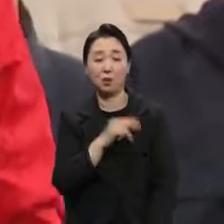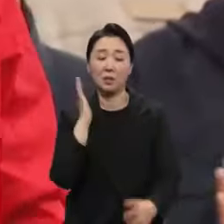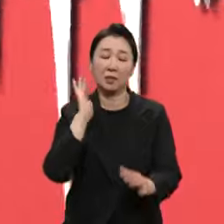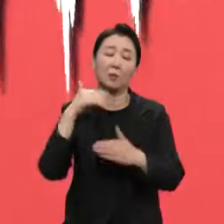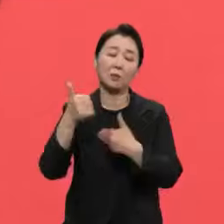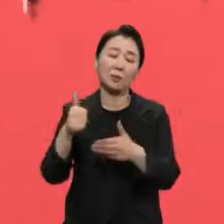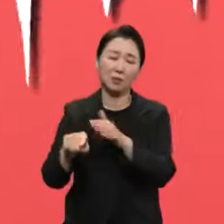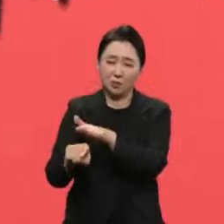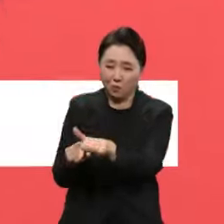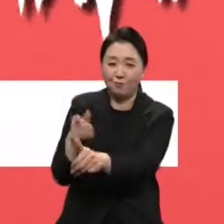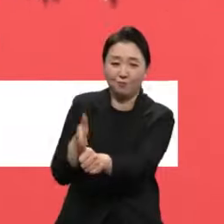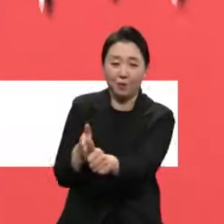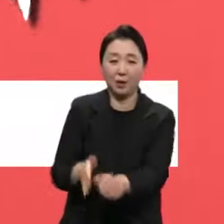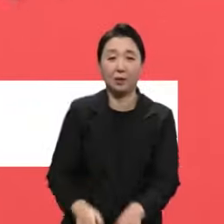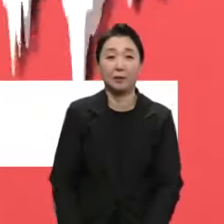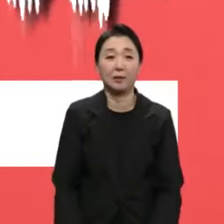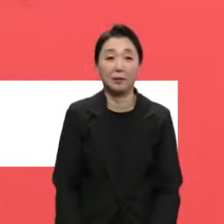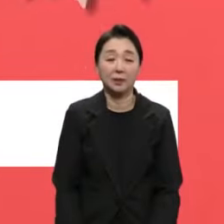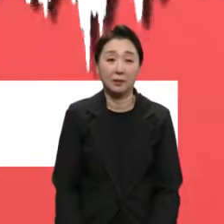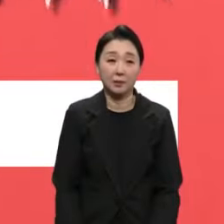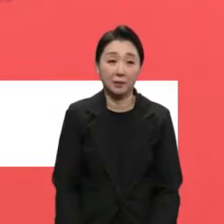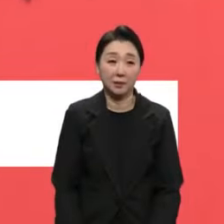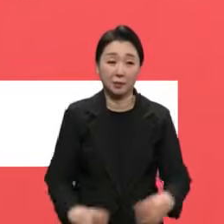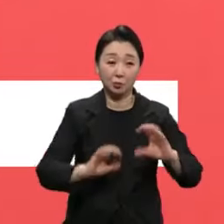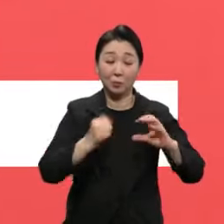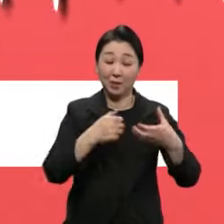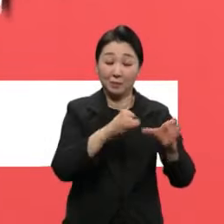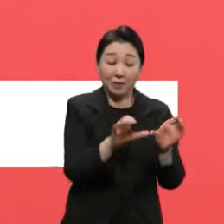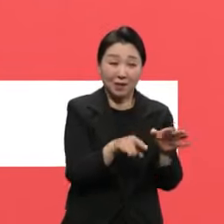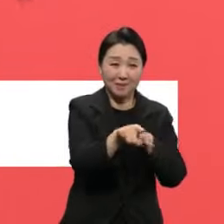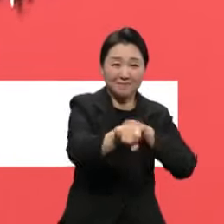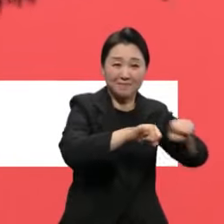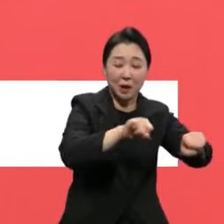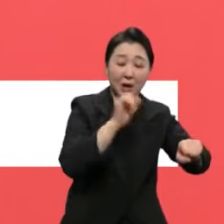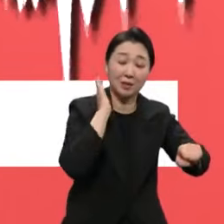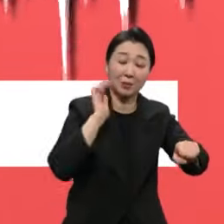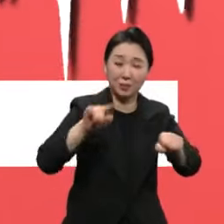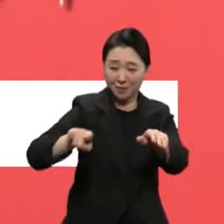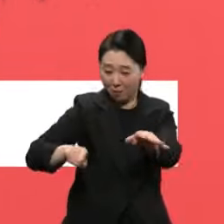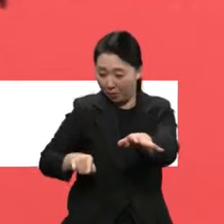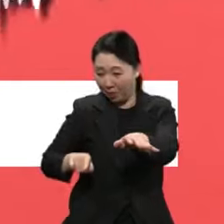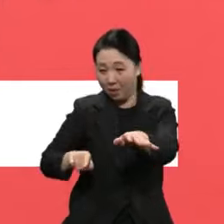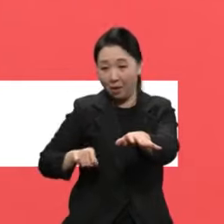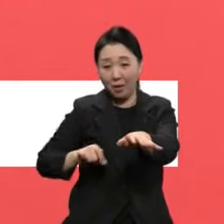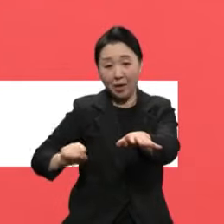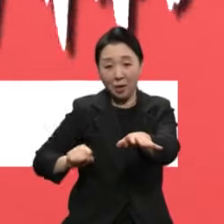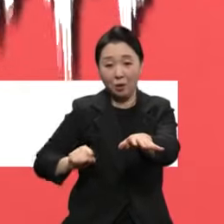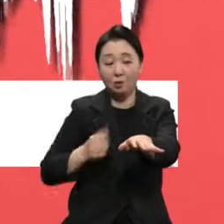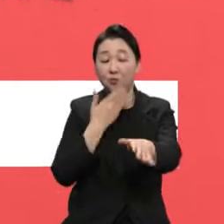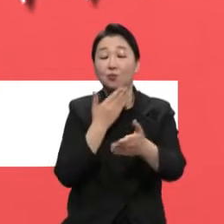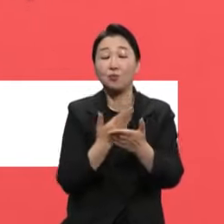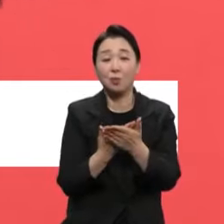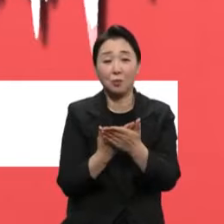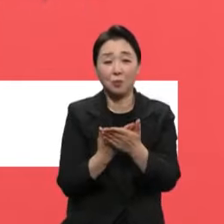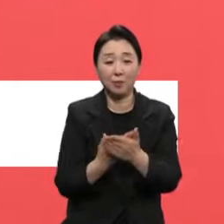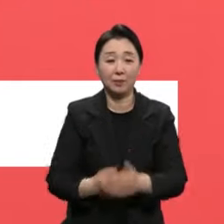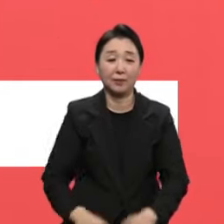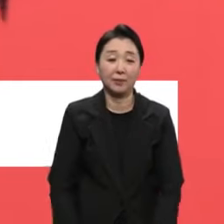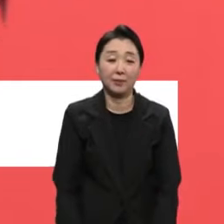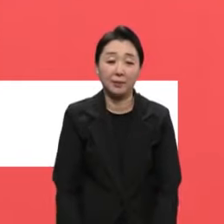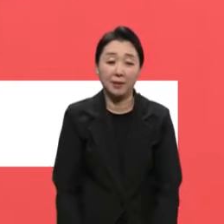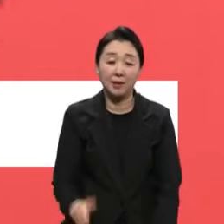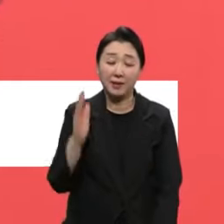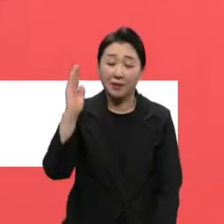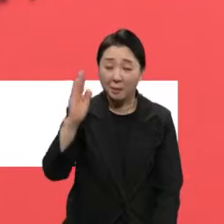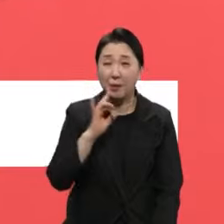했습니다. 당이 전면에 나서고 대통령실이 뒤에 빠져 있는 게 좋아요. 담화를 하실 뿐만 아니라 직접